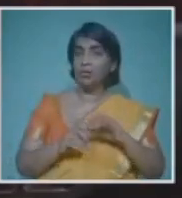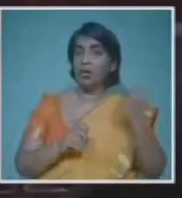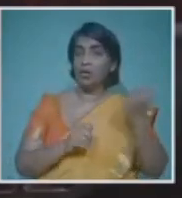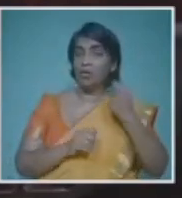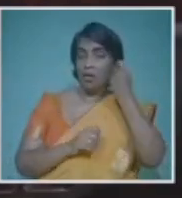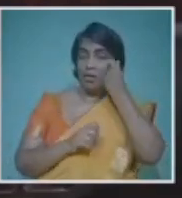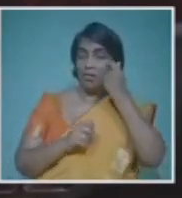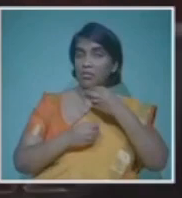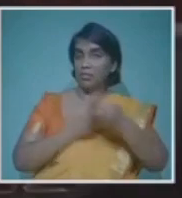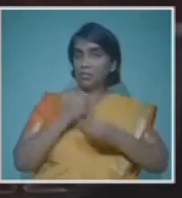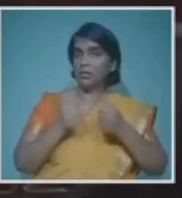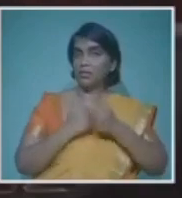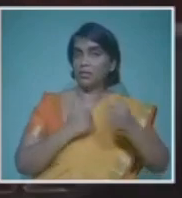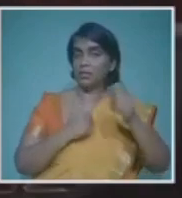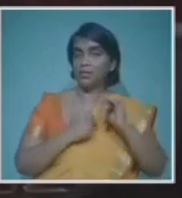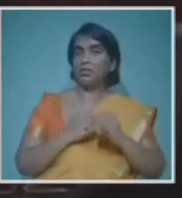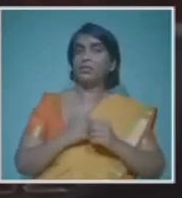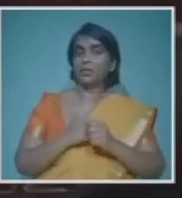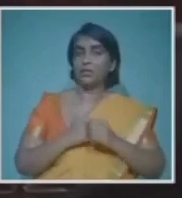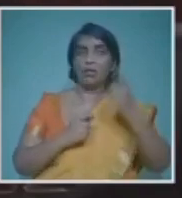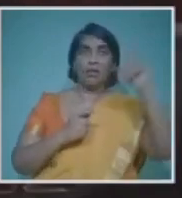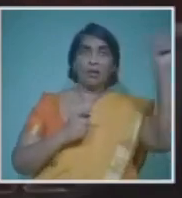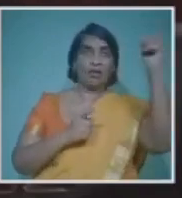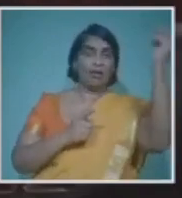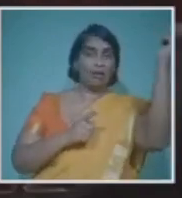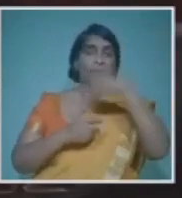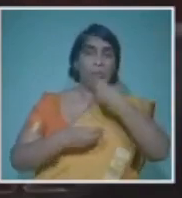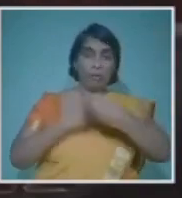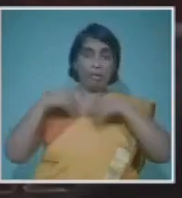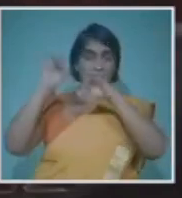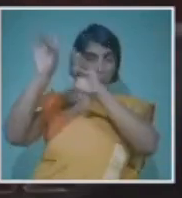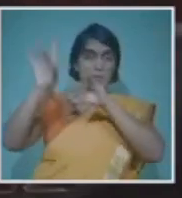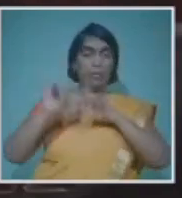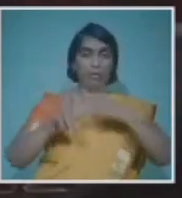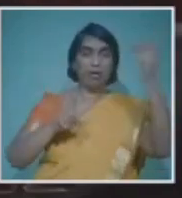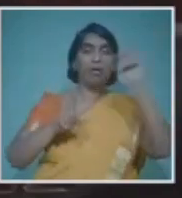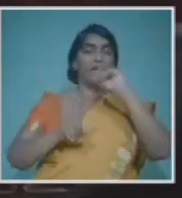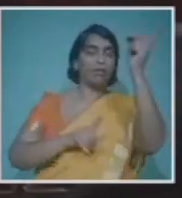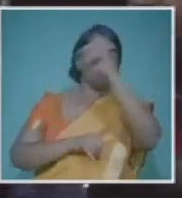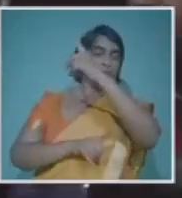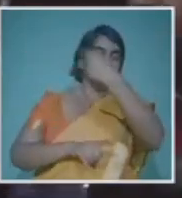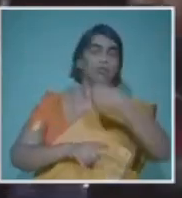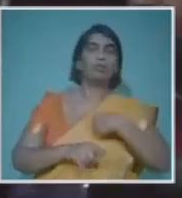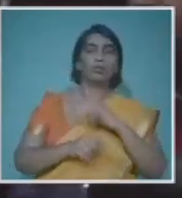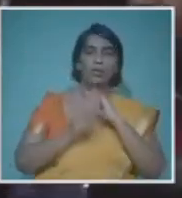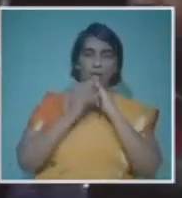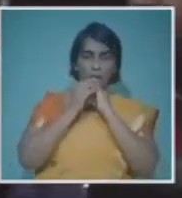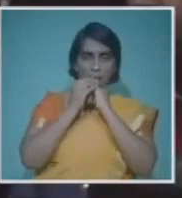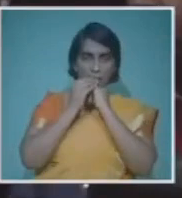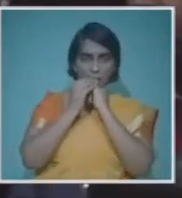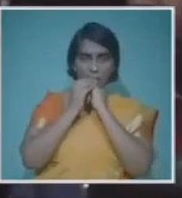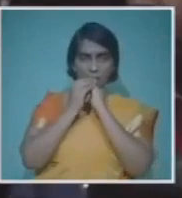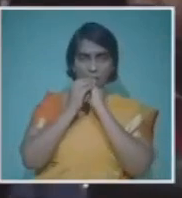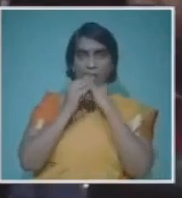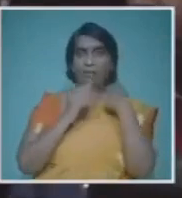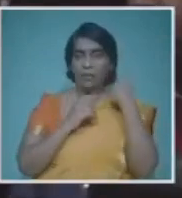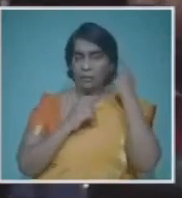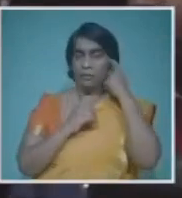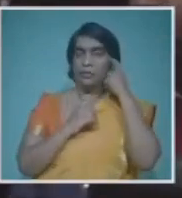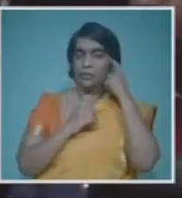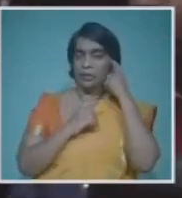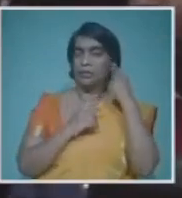සංකල්පයක් ව්‍යාපාරිකව හදාගෙන තියෙනවා ප්‍රොෆිට් පාකින් කියලා. ඒක ගැනත් ඔබතුමාගේ අවධානය යොමු කරන්න කැමතියි. ඒක සම්බන්ධව මම හොඳට දන්නවා ගරු